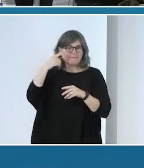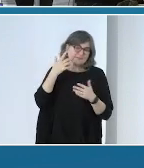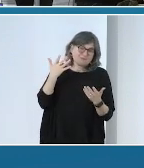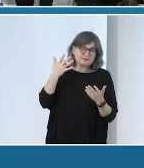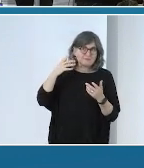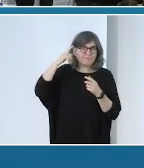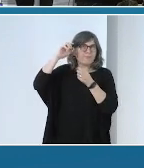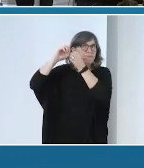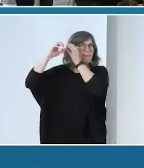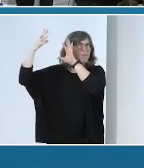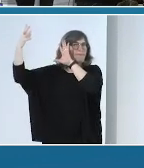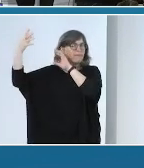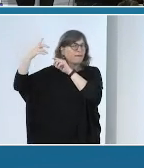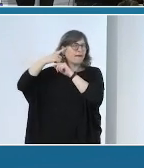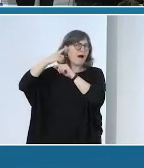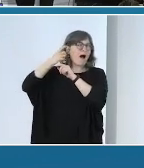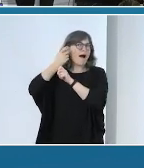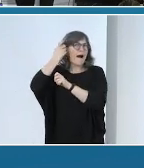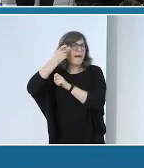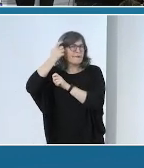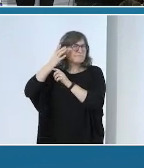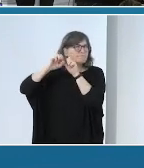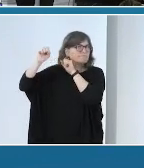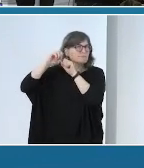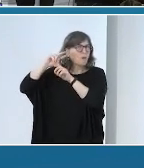à des actions ou de